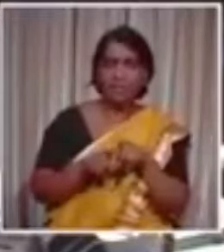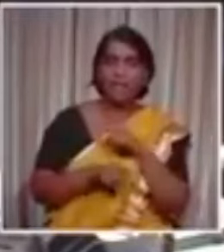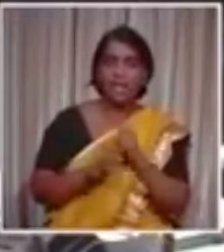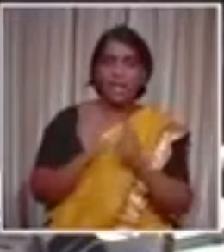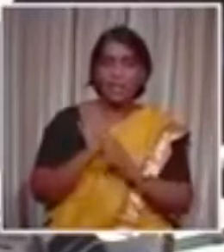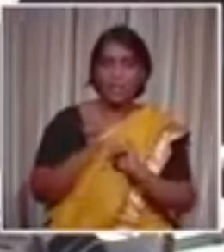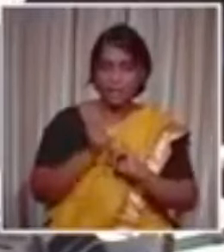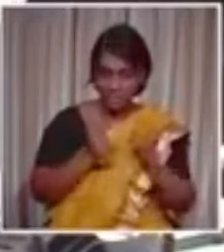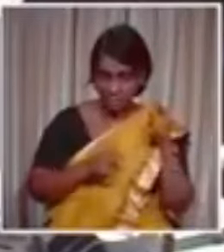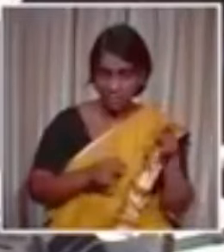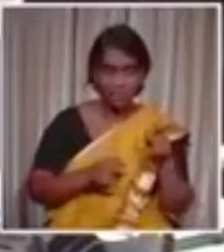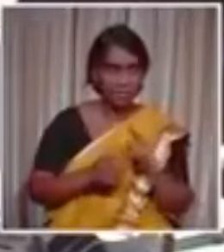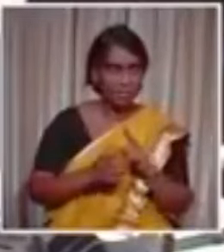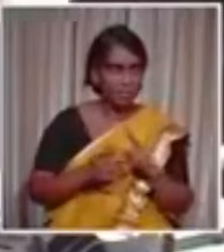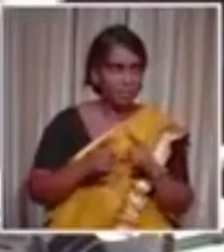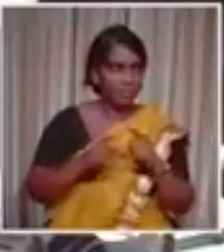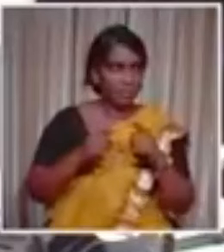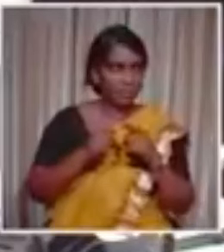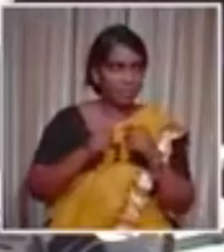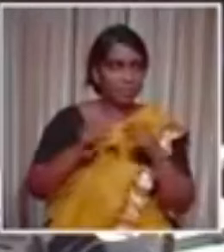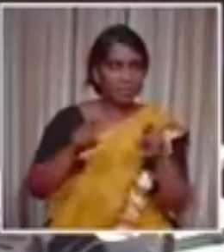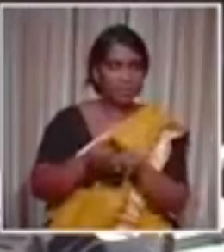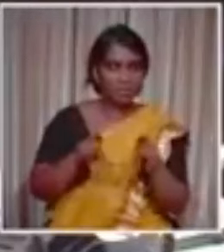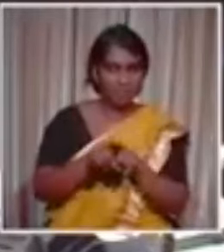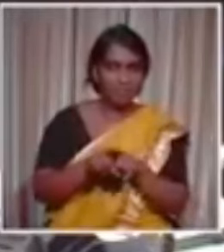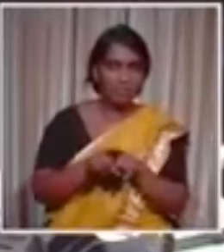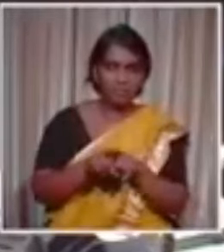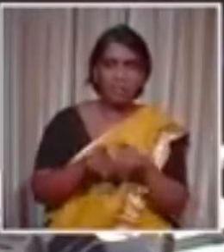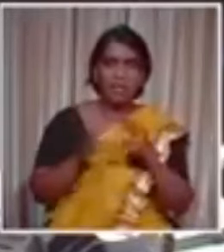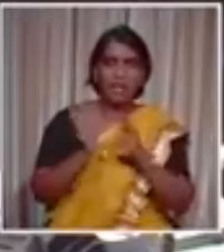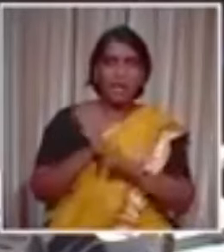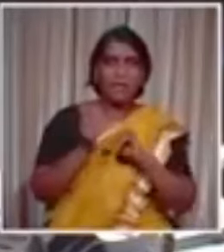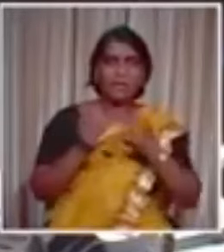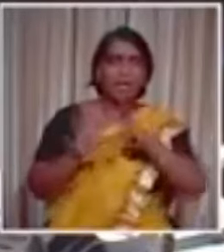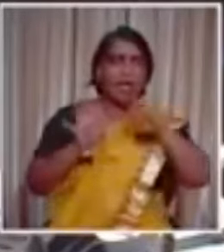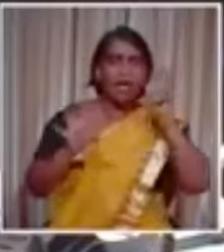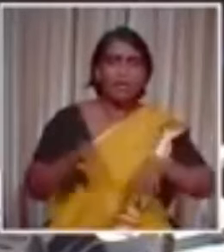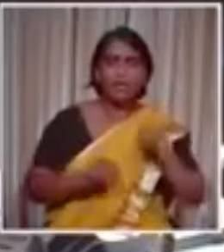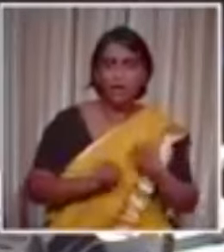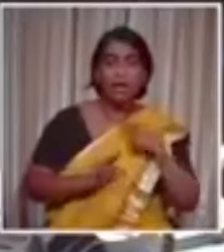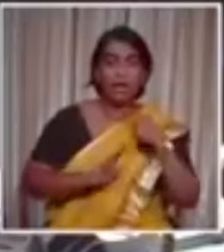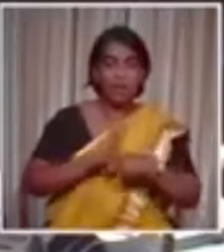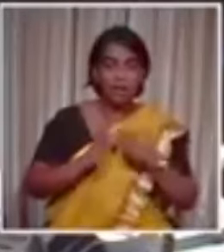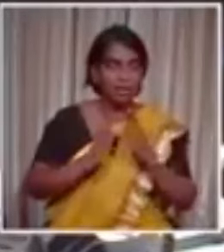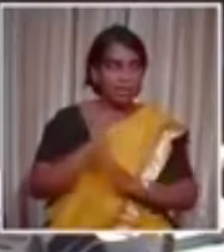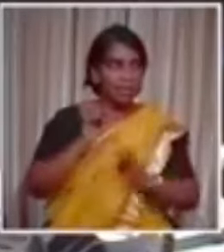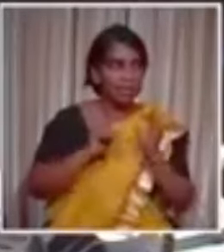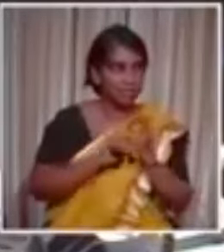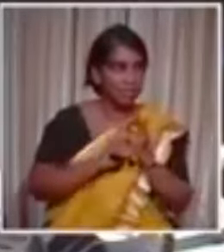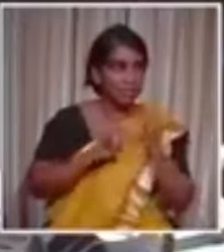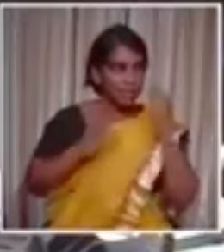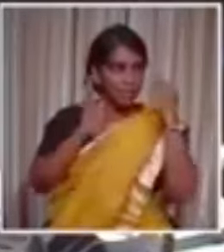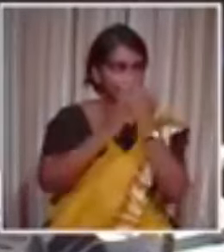සිරිපාල සිල්වා අමාත්‍ය ධුරෙන් ඉල්ලා සුරියයි. ඇයි? ලංකාවේ අමාත්‍ය ධුර අමාත්‍යවරුන්